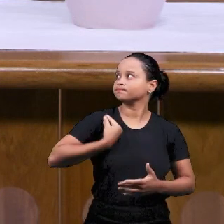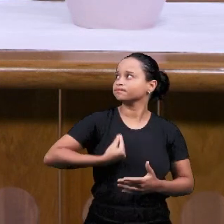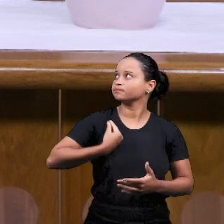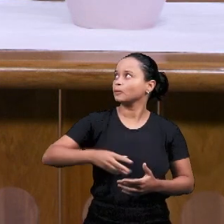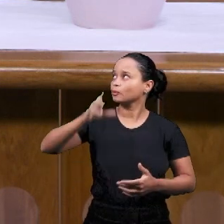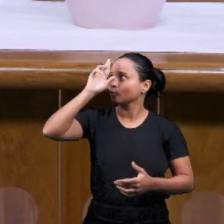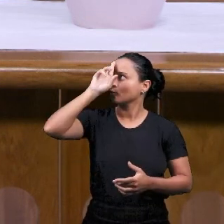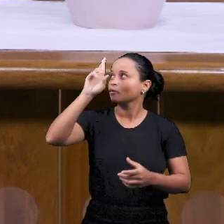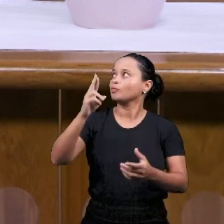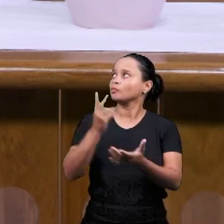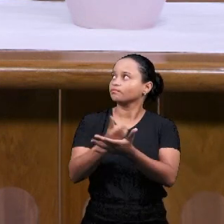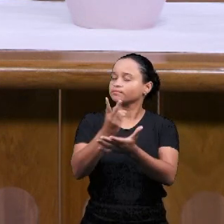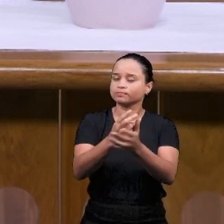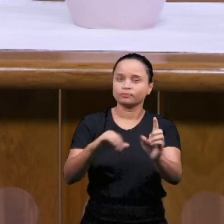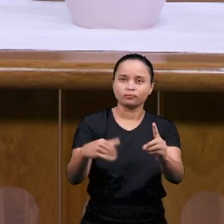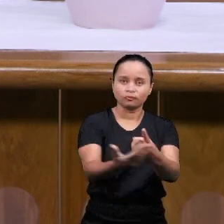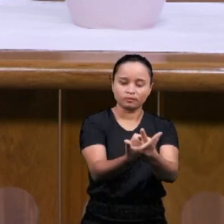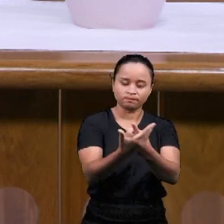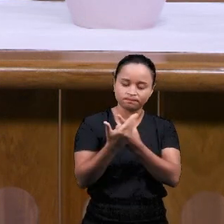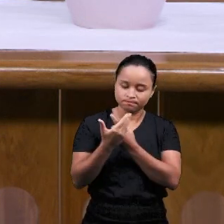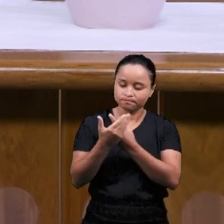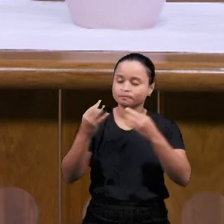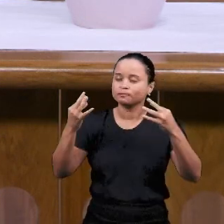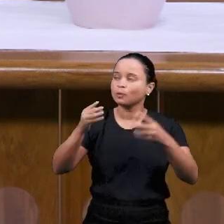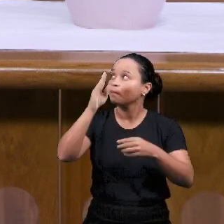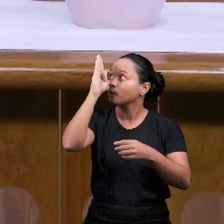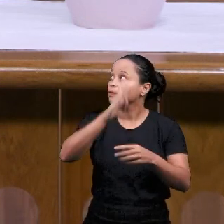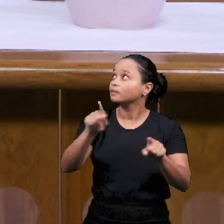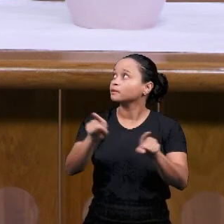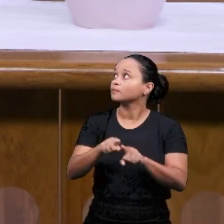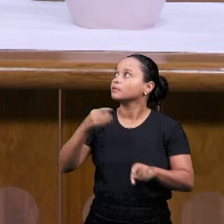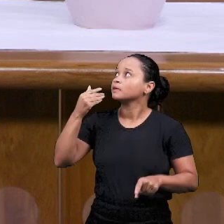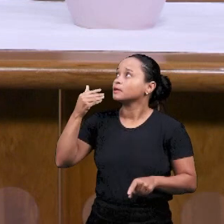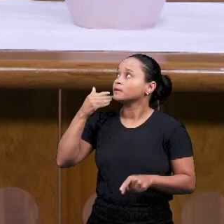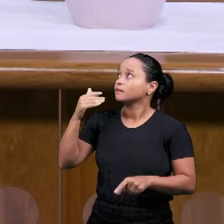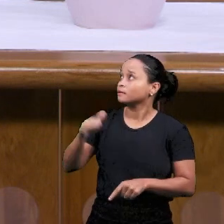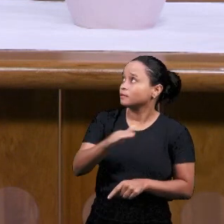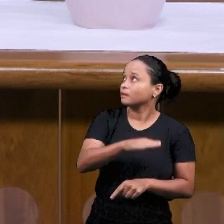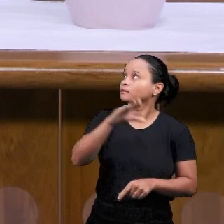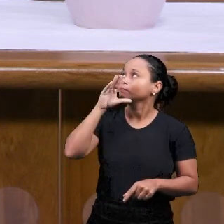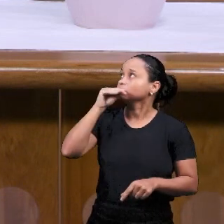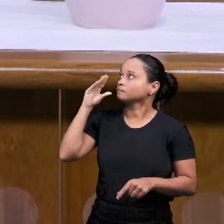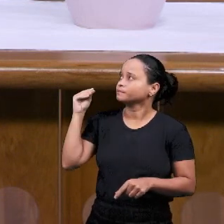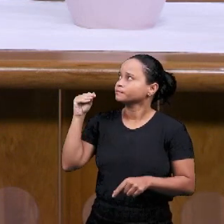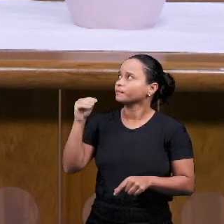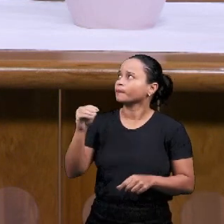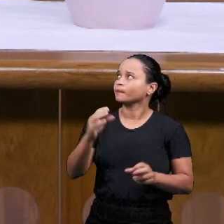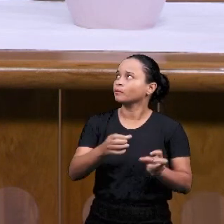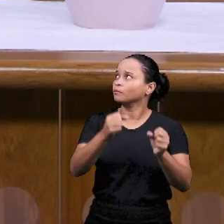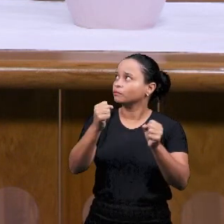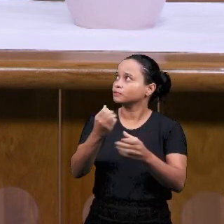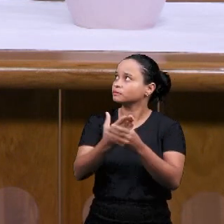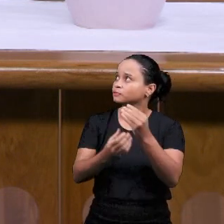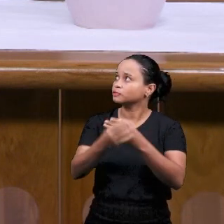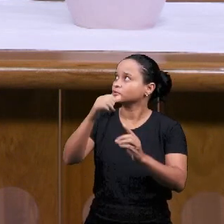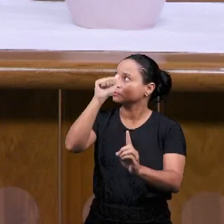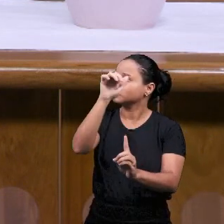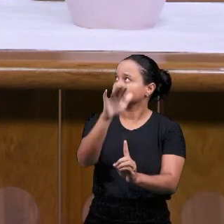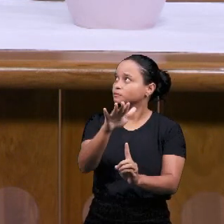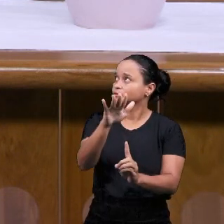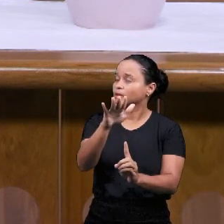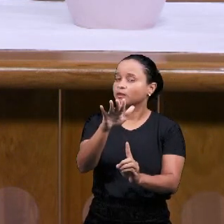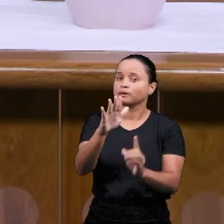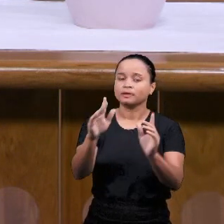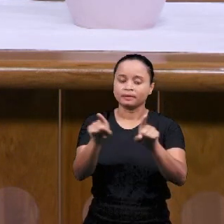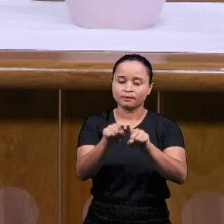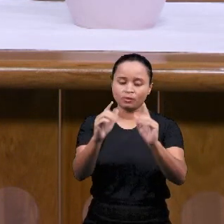aux classes présentielles à l'école, puisse les garder de tout mal, aussi les intermédiaires et adolescents. On pose ta main de pouvoir. Nous prions